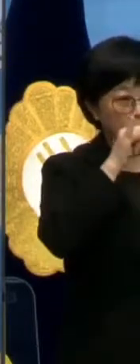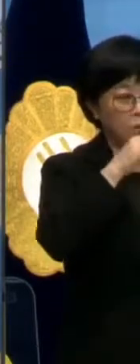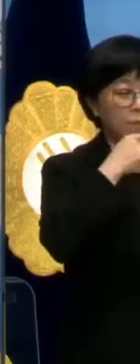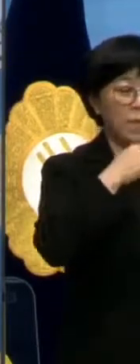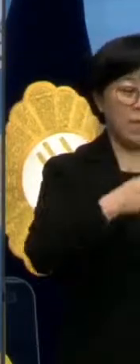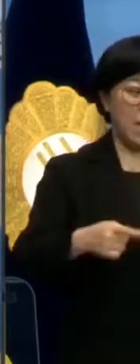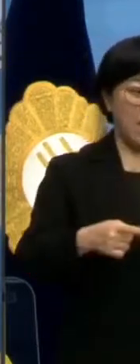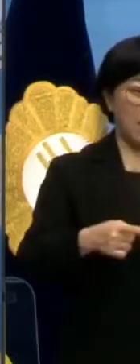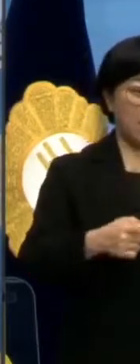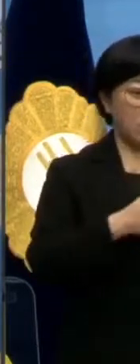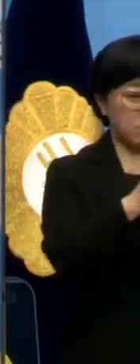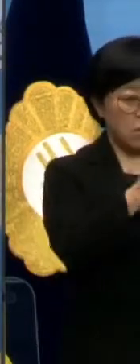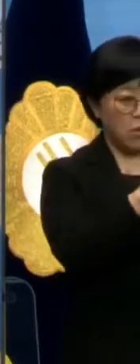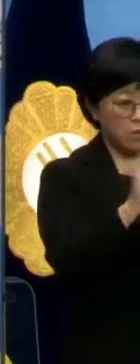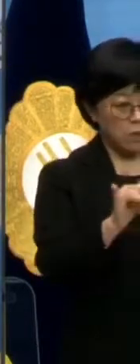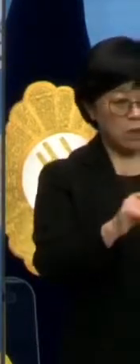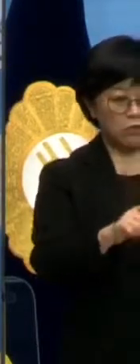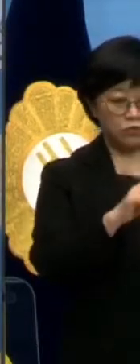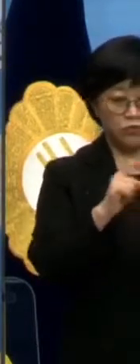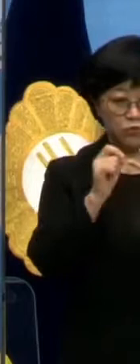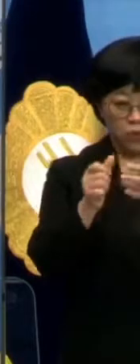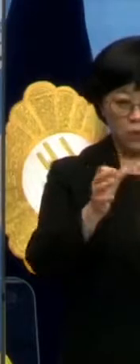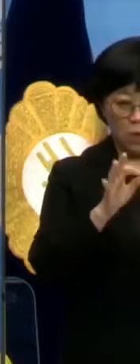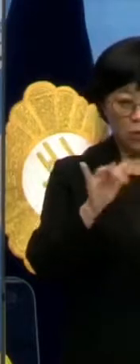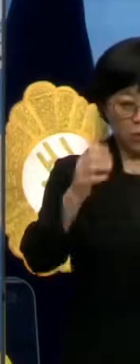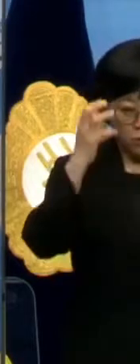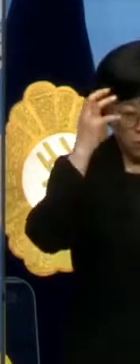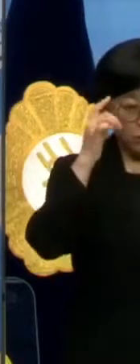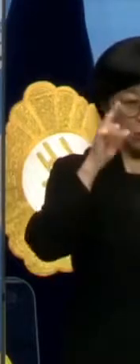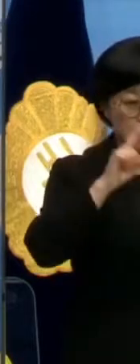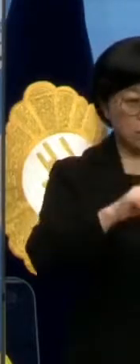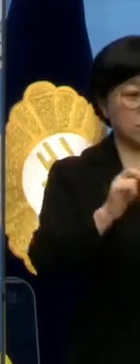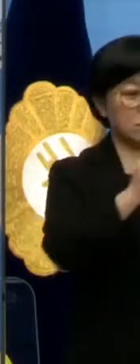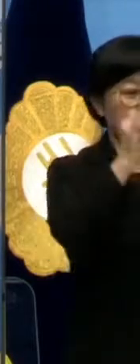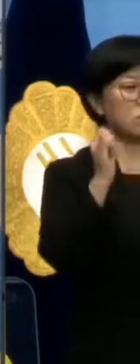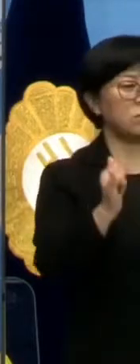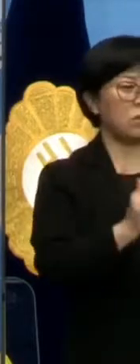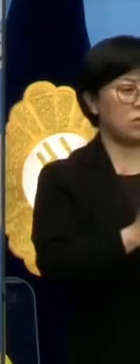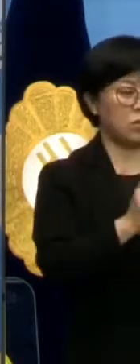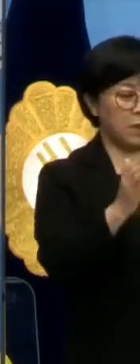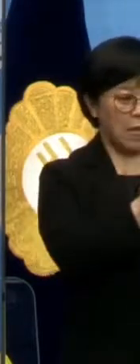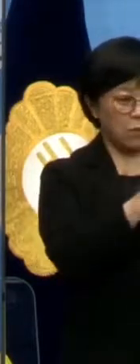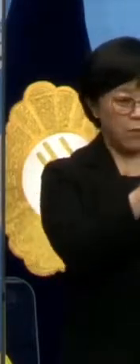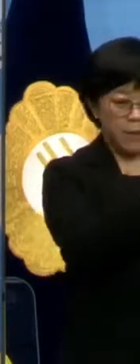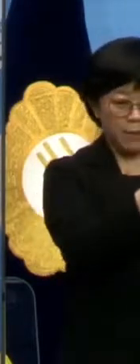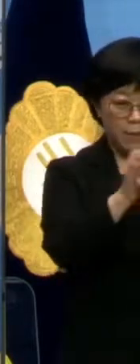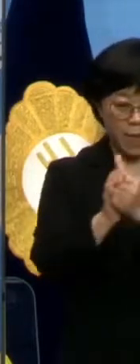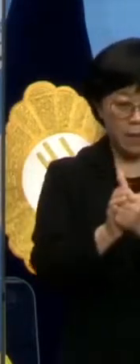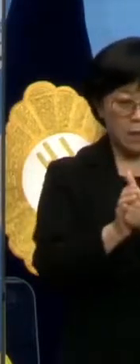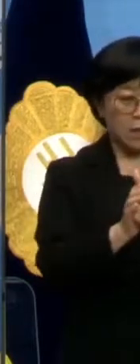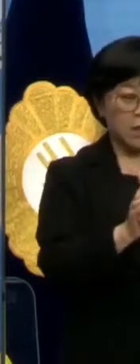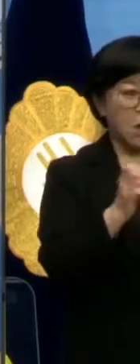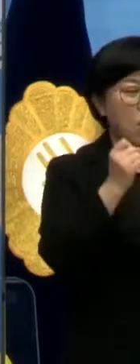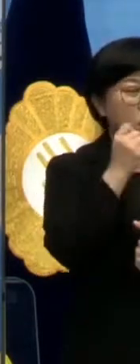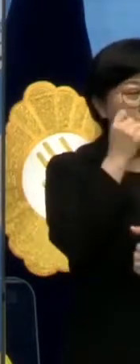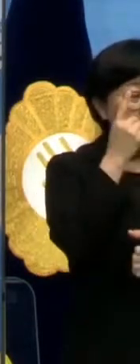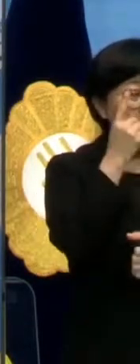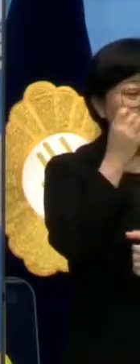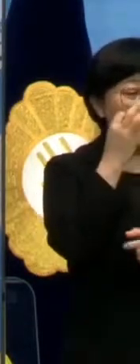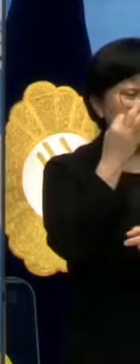피해 업종, 자영업, 중소상공인의 고통을 사회적으로 분담하는 임대료